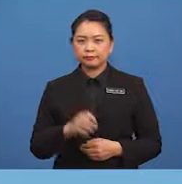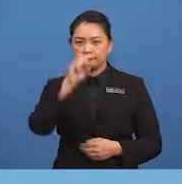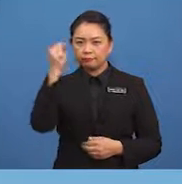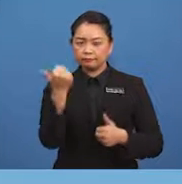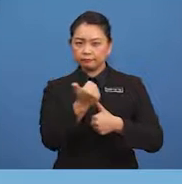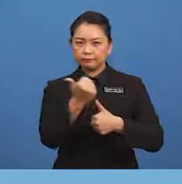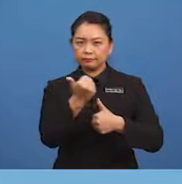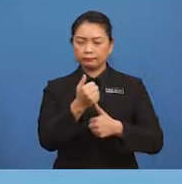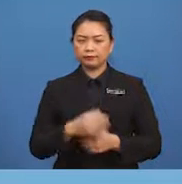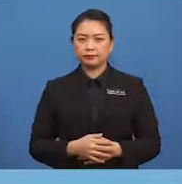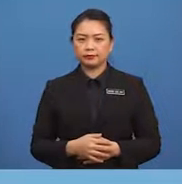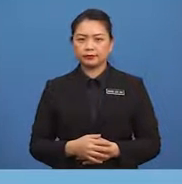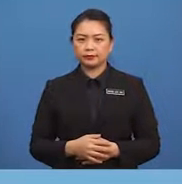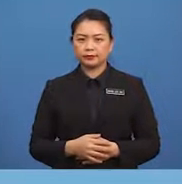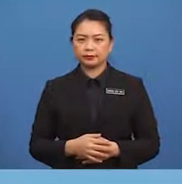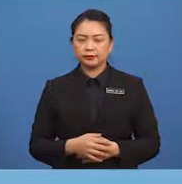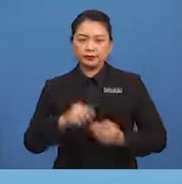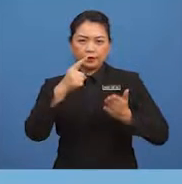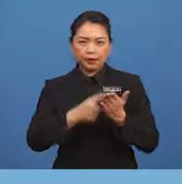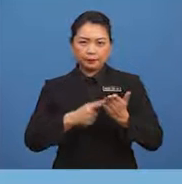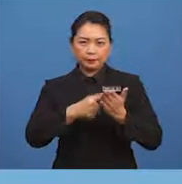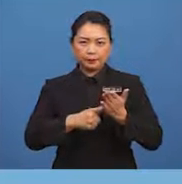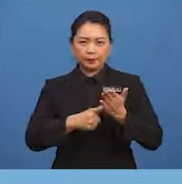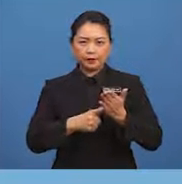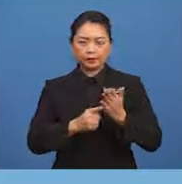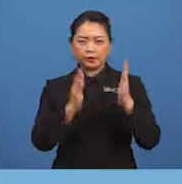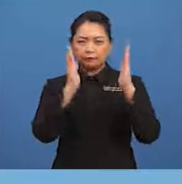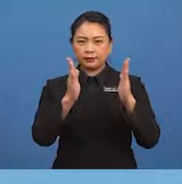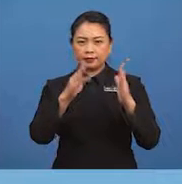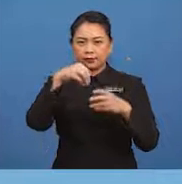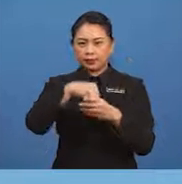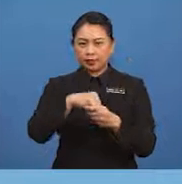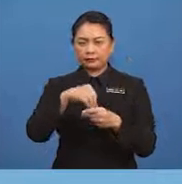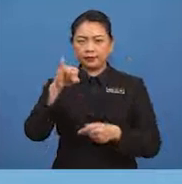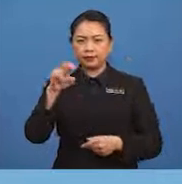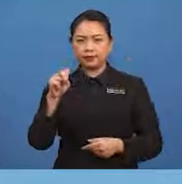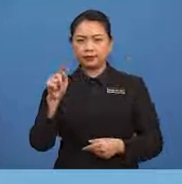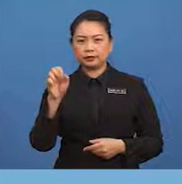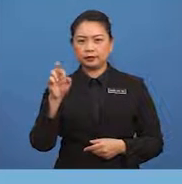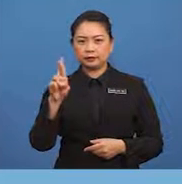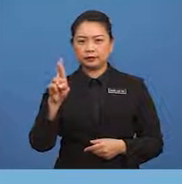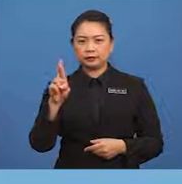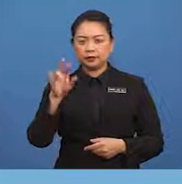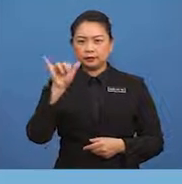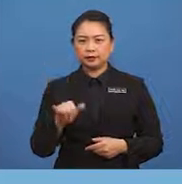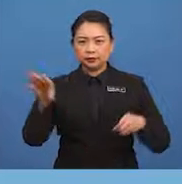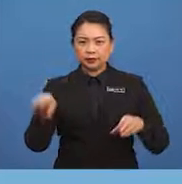Soalan yang pertama, apakah fasa dalam interfasa yang terlibat